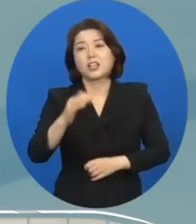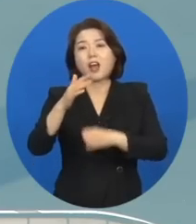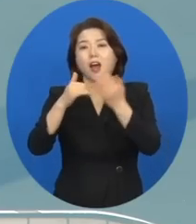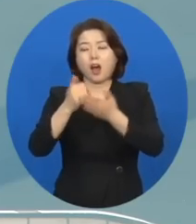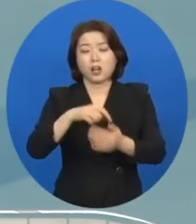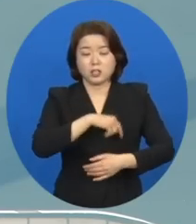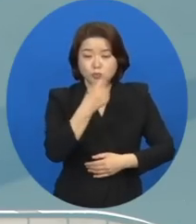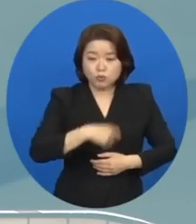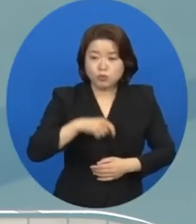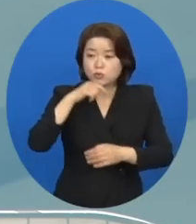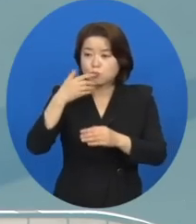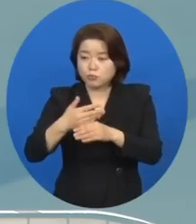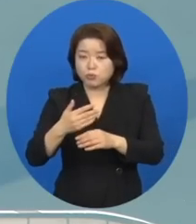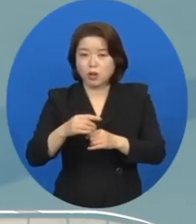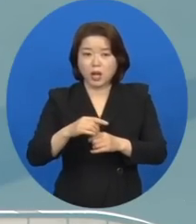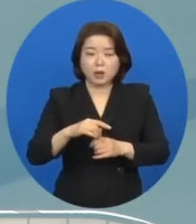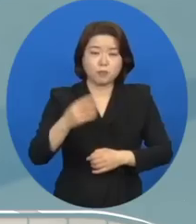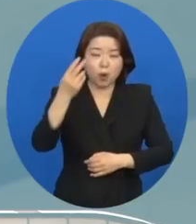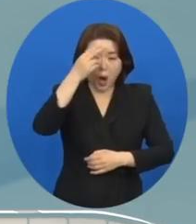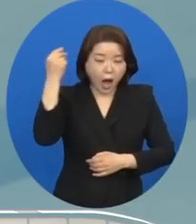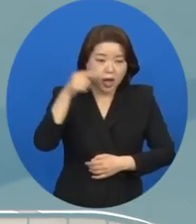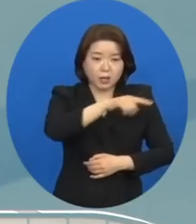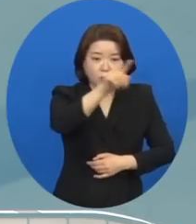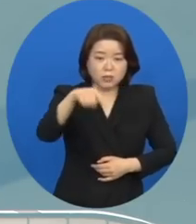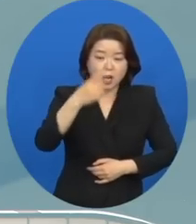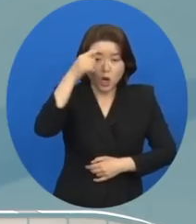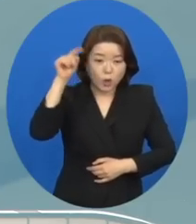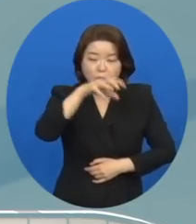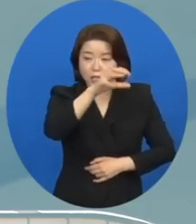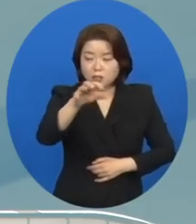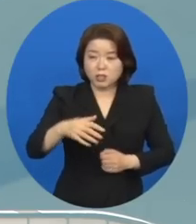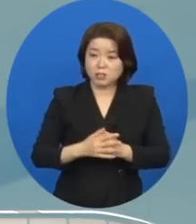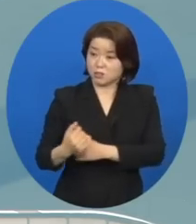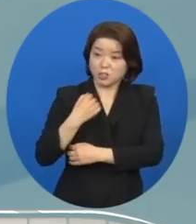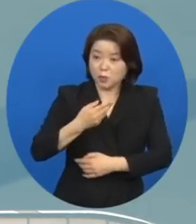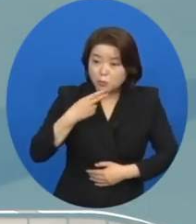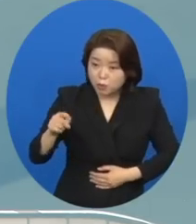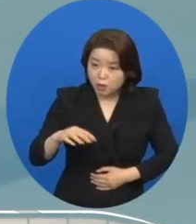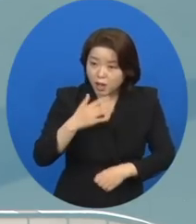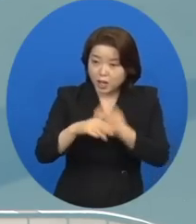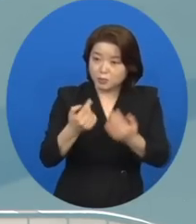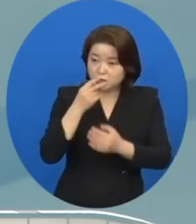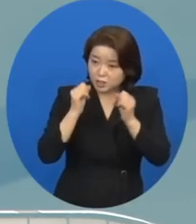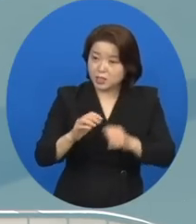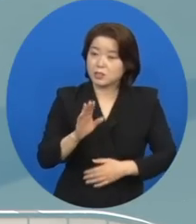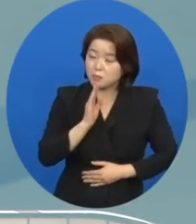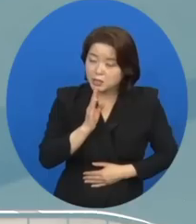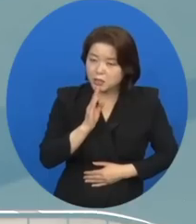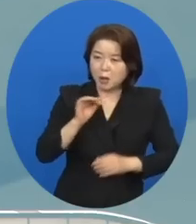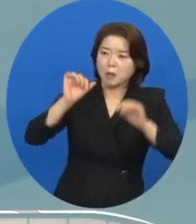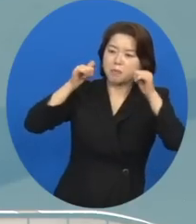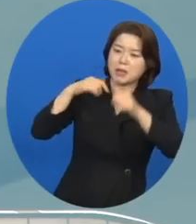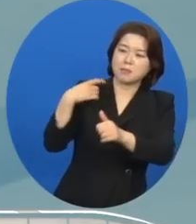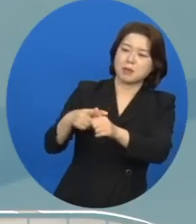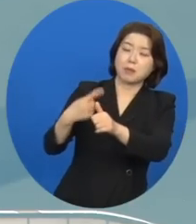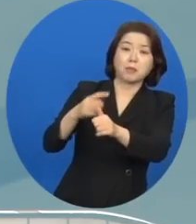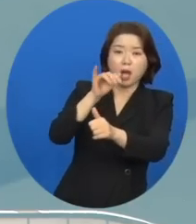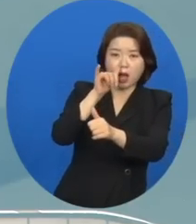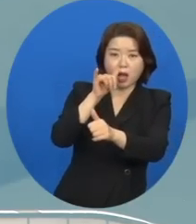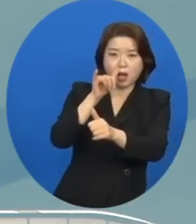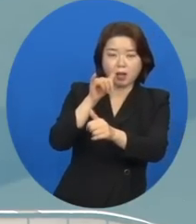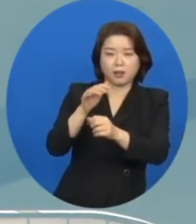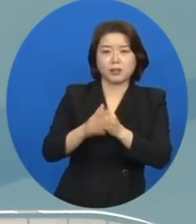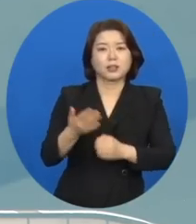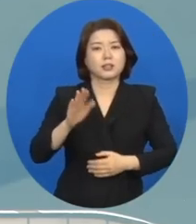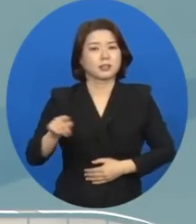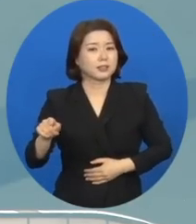중국과 중동, 아랍 국가에서는 왜 힘을 못 쓰냐? 이 하나님 살아있는 거 맞냐? 막 이런 조롱을 한대요.